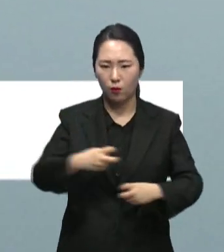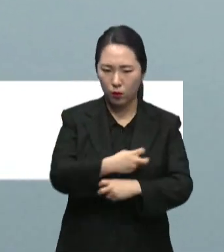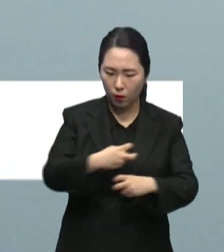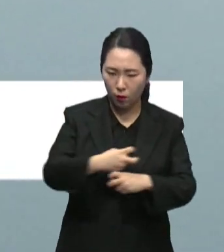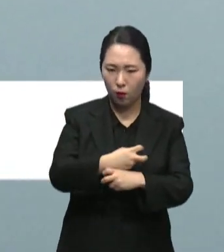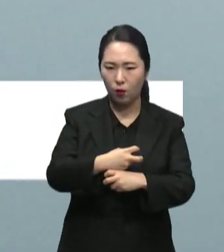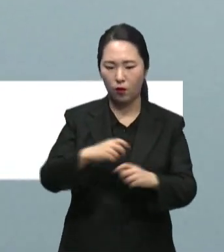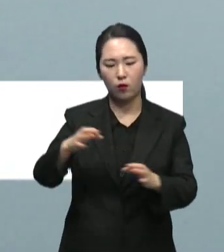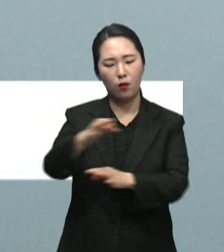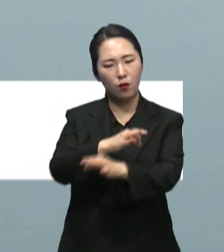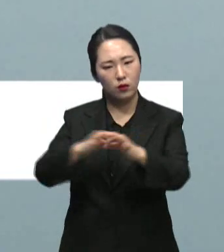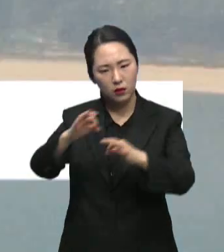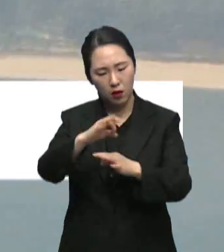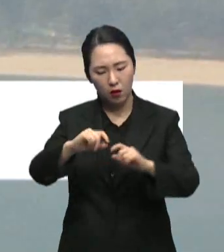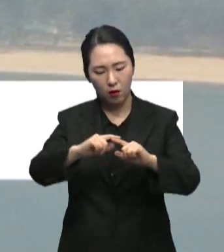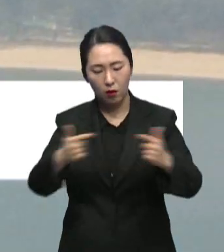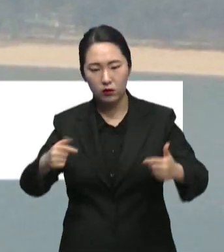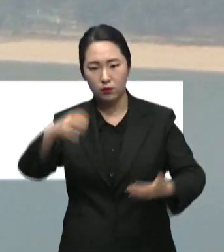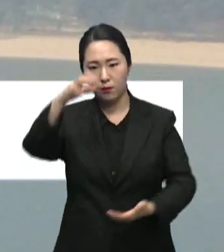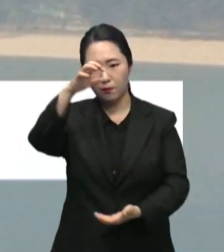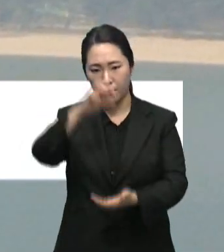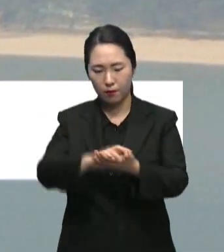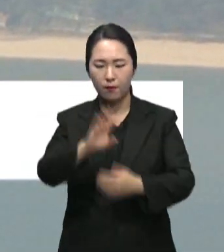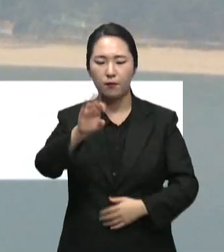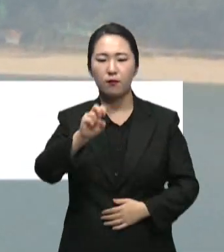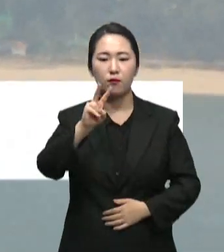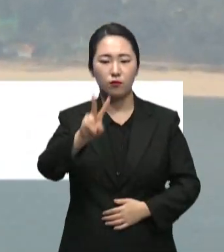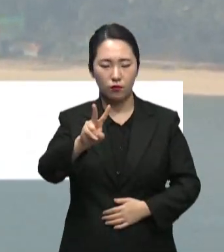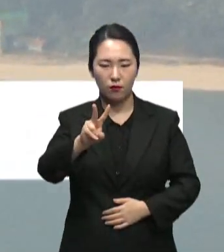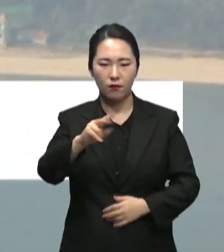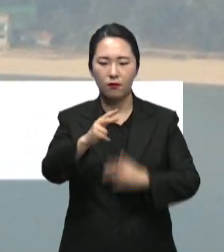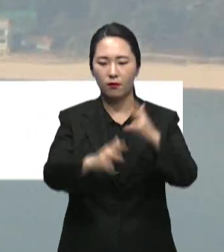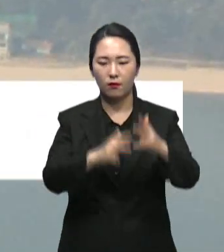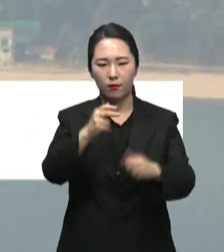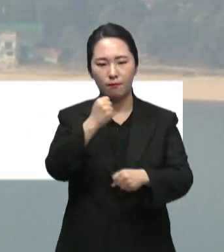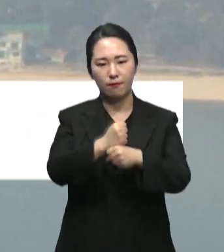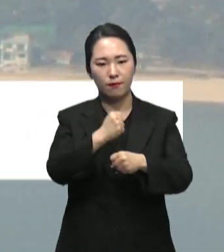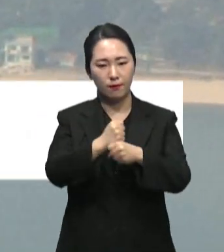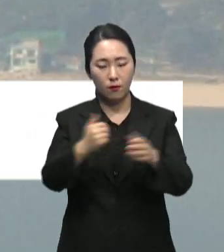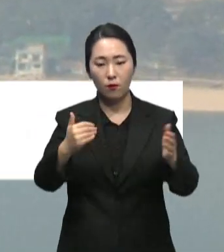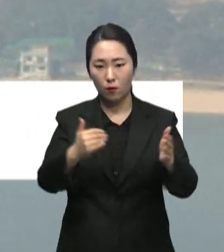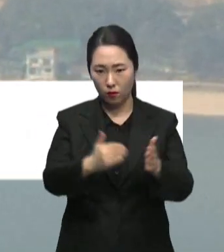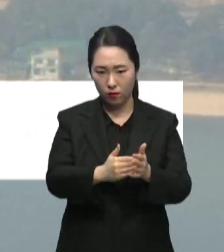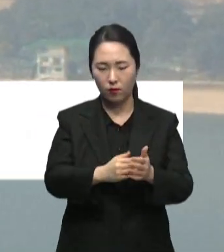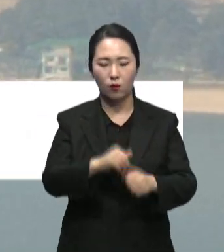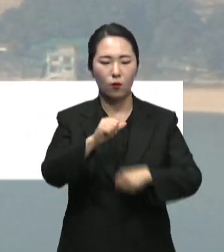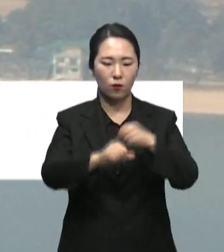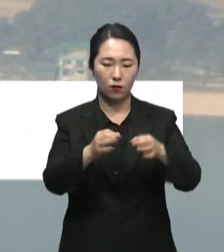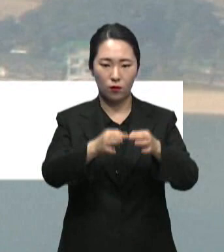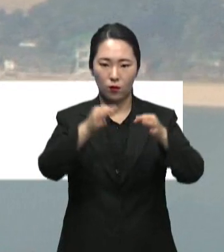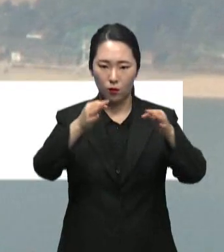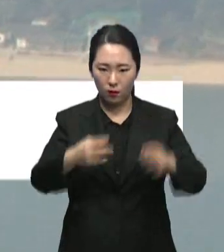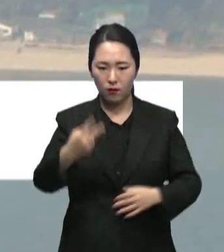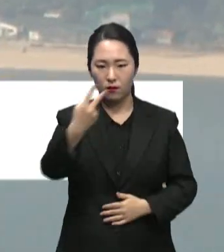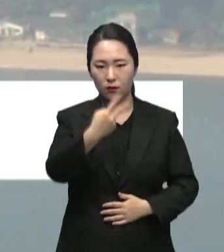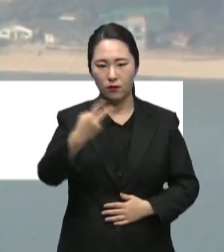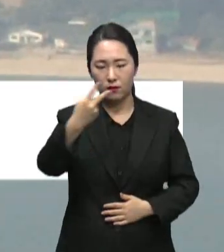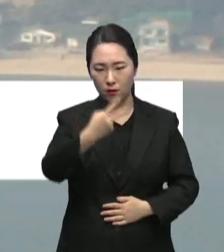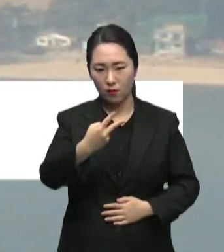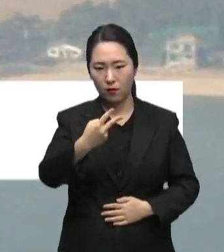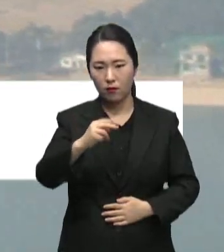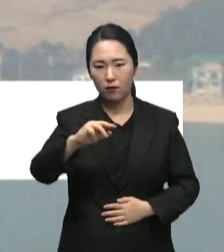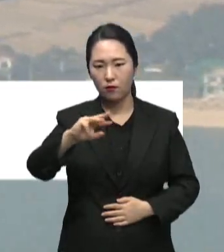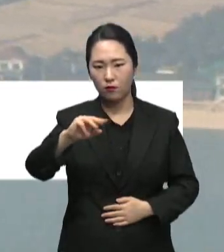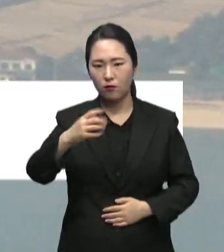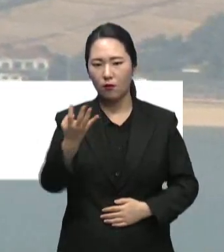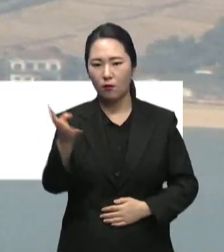교통 및 접근성이 11권 등 총 42건 의 사업을 계획해 쓰며 5년간 종이 1390 6억원의 예산을